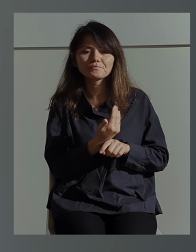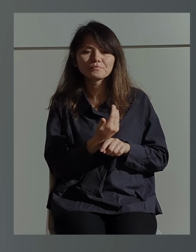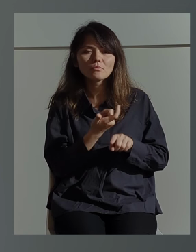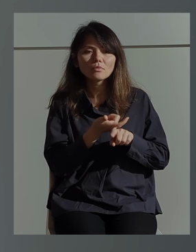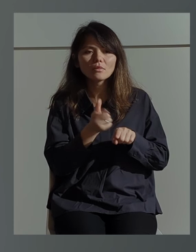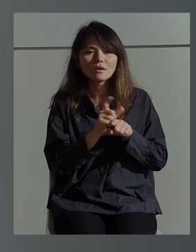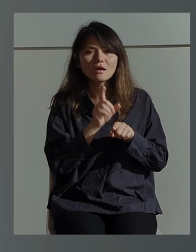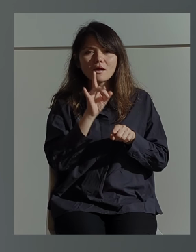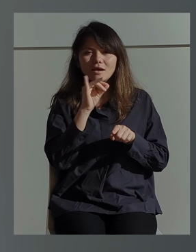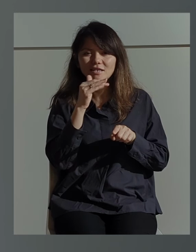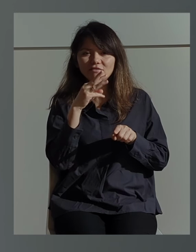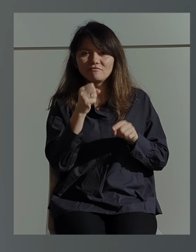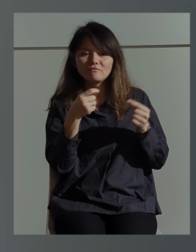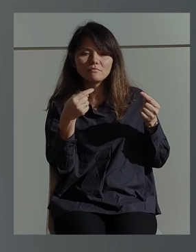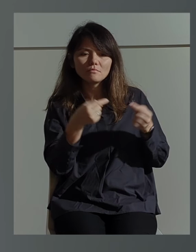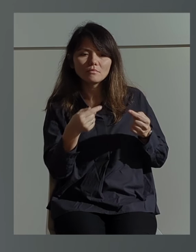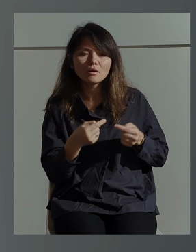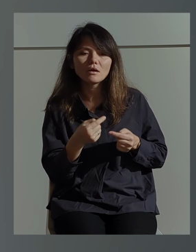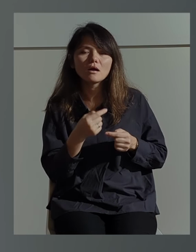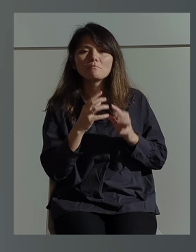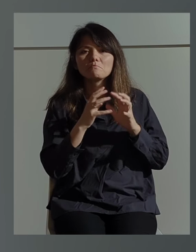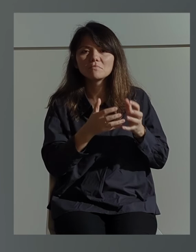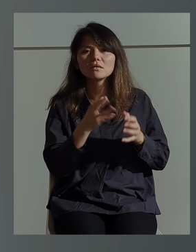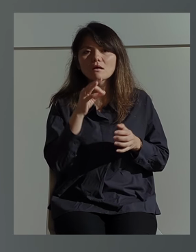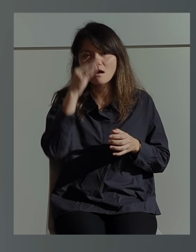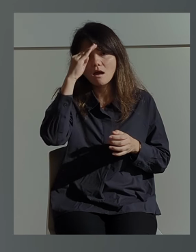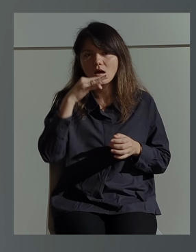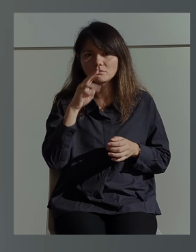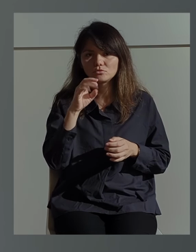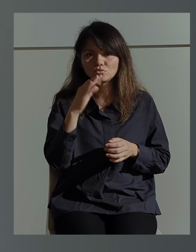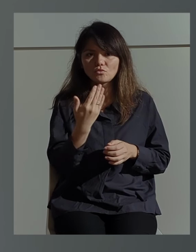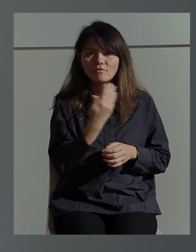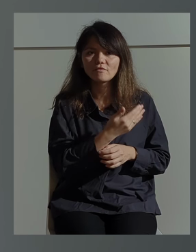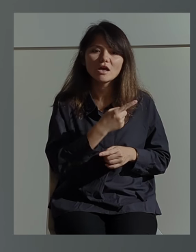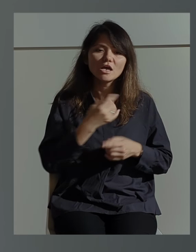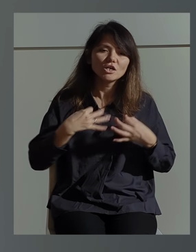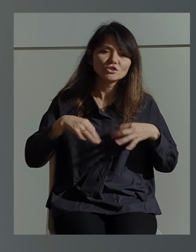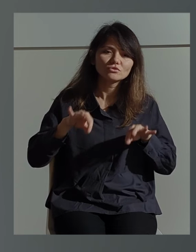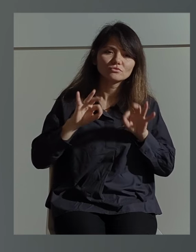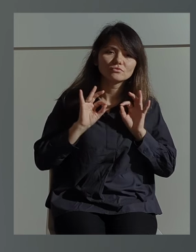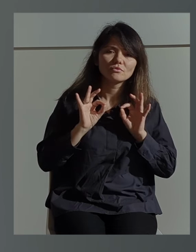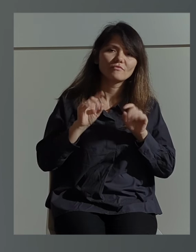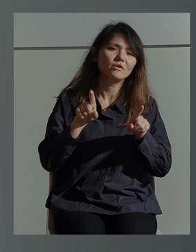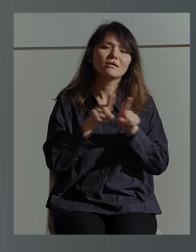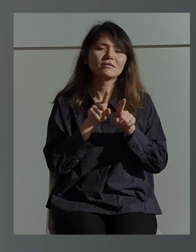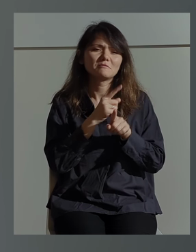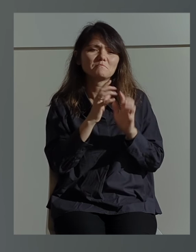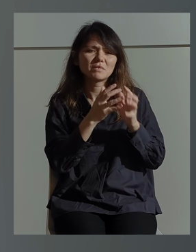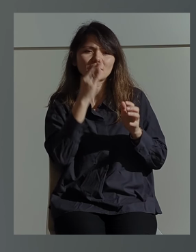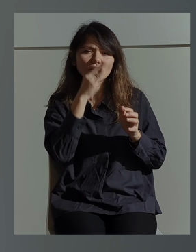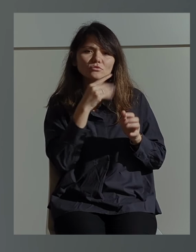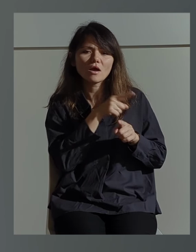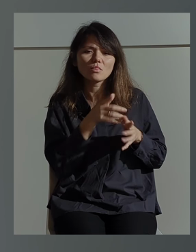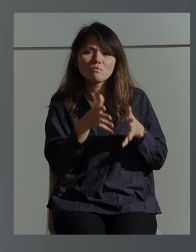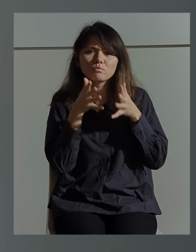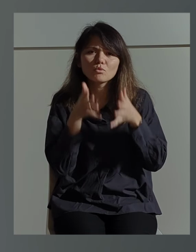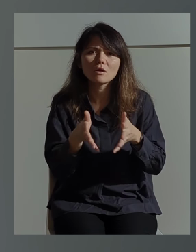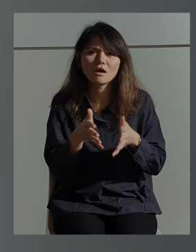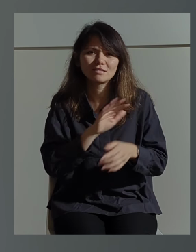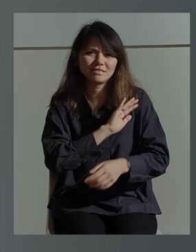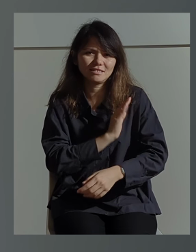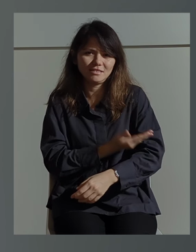рифмую миром отцов чиновники представляют из себя грязный и затхлый мир отцов то есть пугающая сила